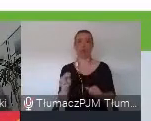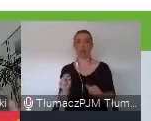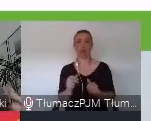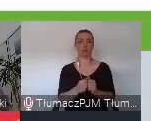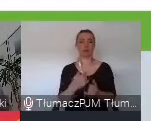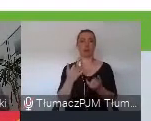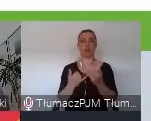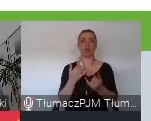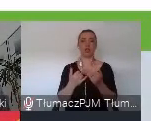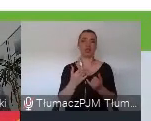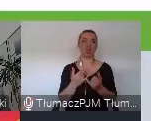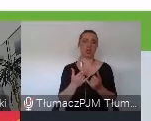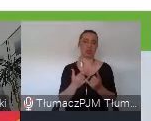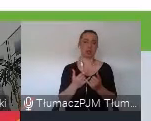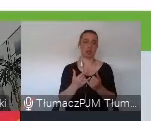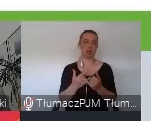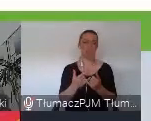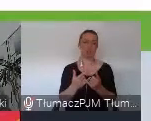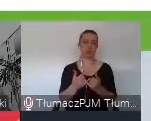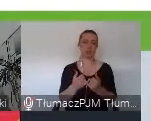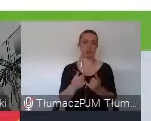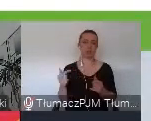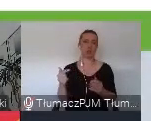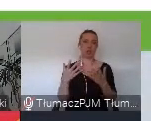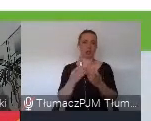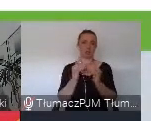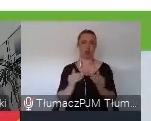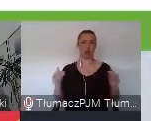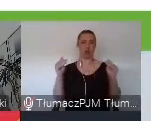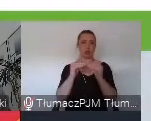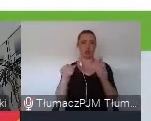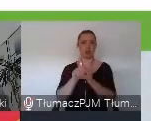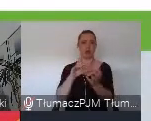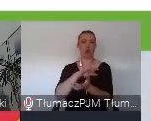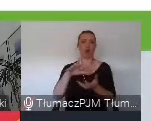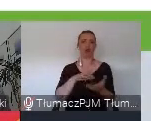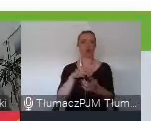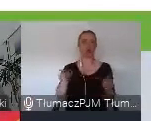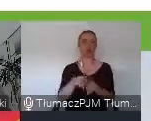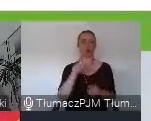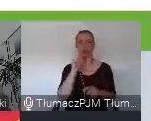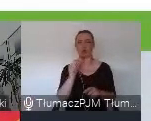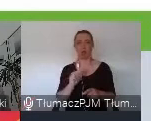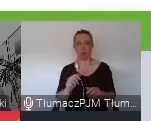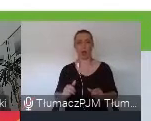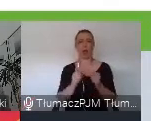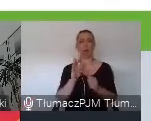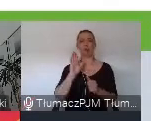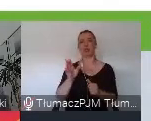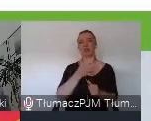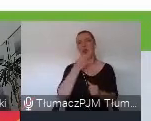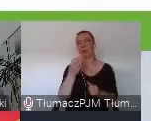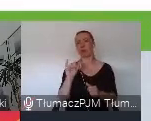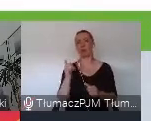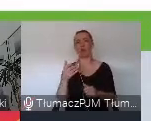układzie, zmierzamy w tym samym kierunku jak Europa, jak świat, to wysiłek związany z poprawą jakości życia niestety musi zostać